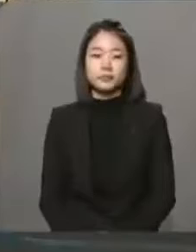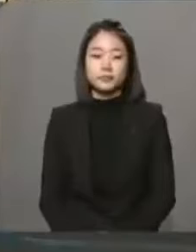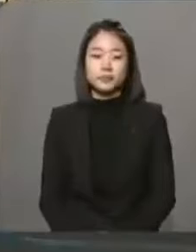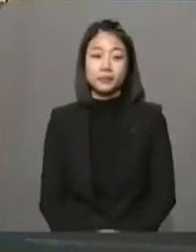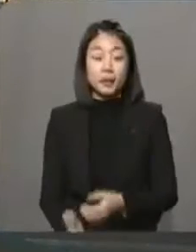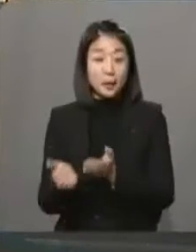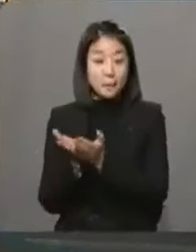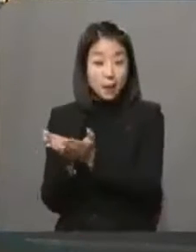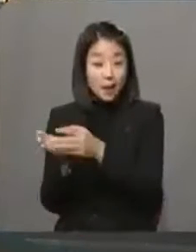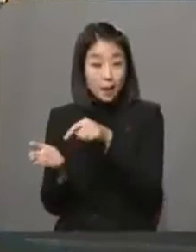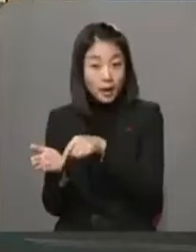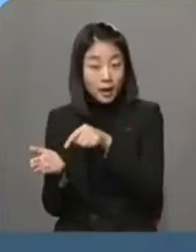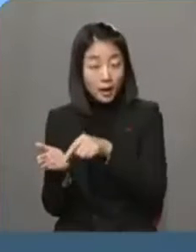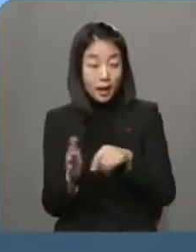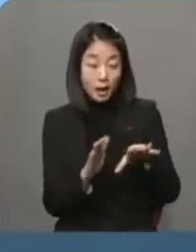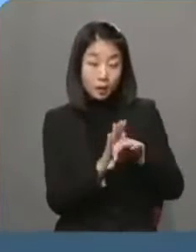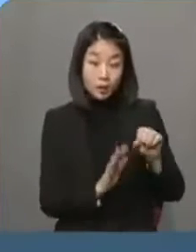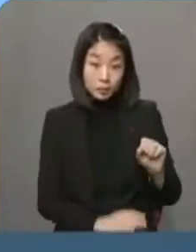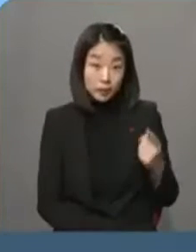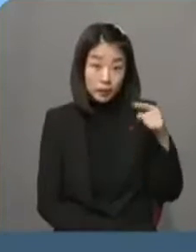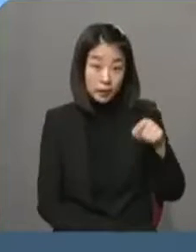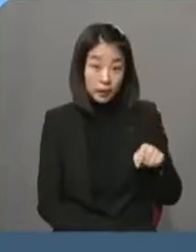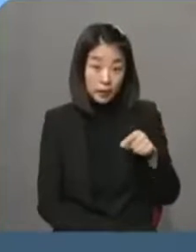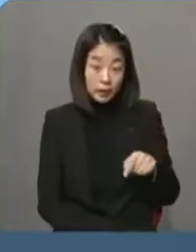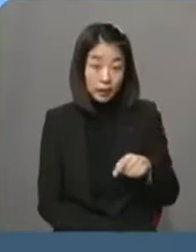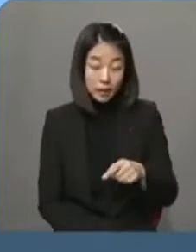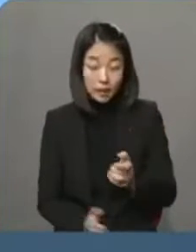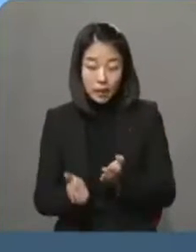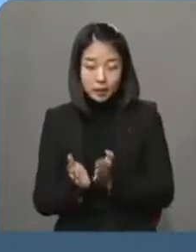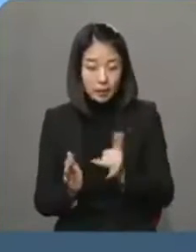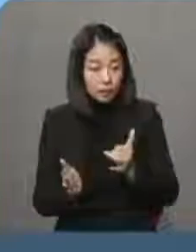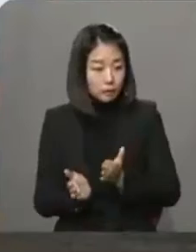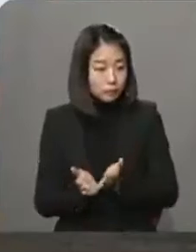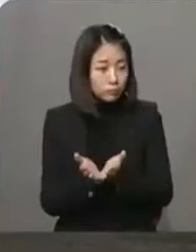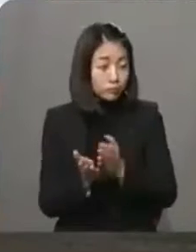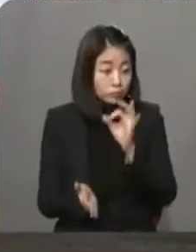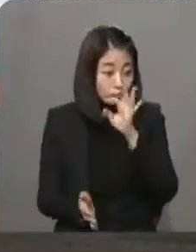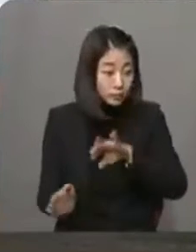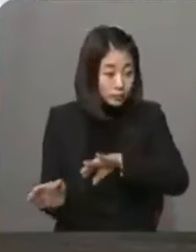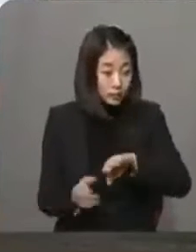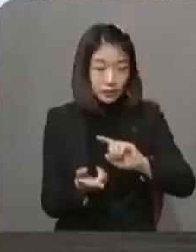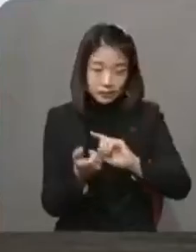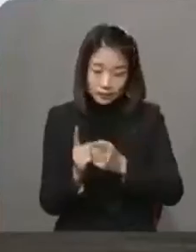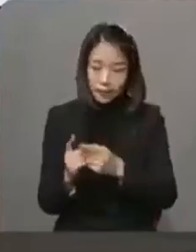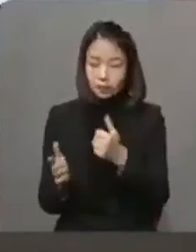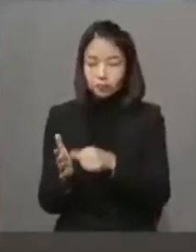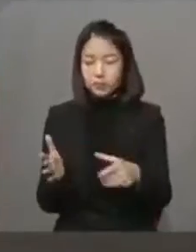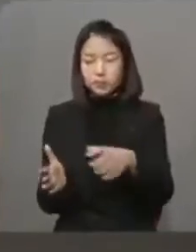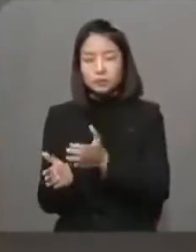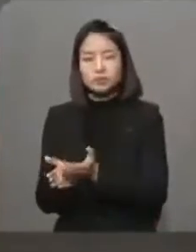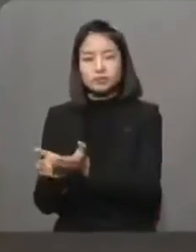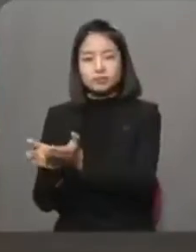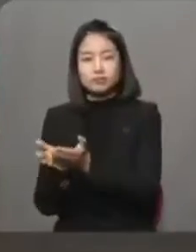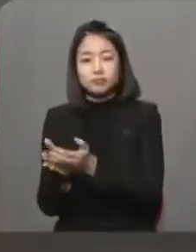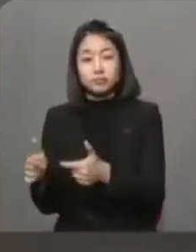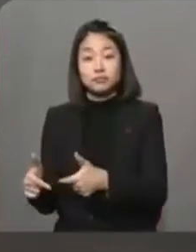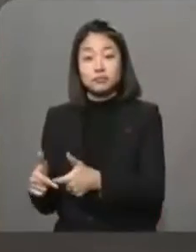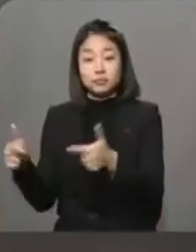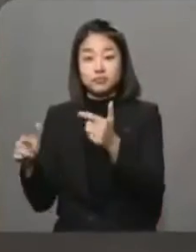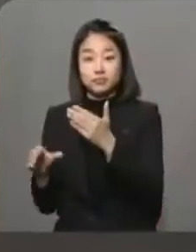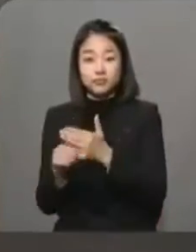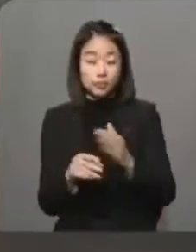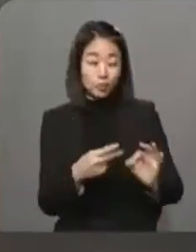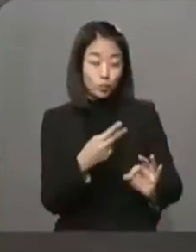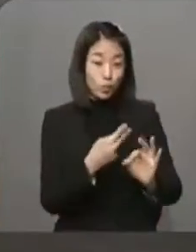해운 분야는 코로나 1구 여파로 중단된 여객 수송 대신 물류 수송이 활기를 띠고 있습니다 지난해 3월